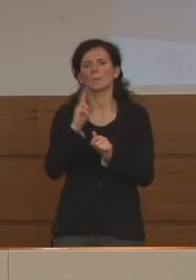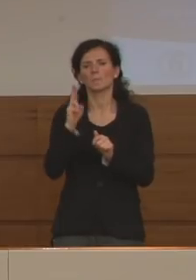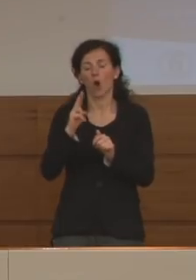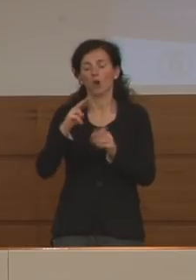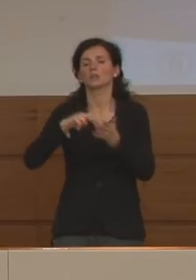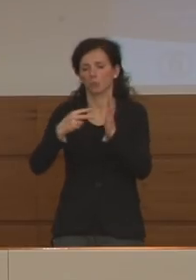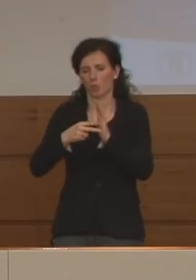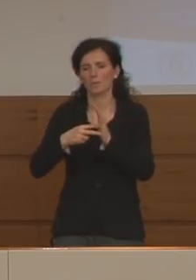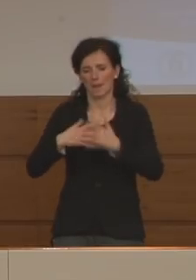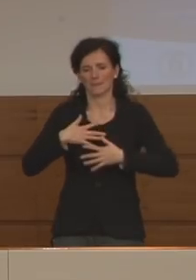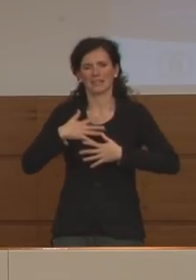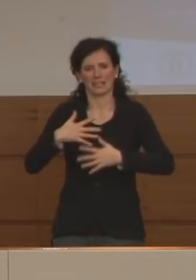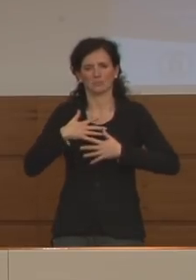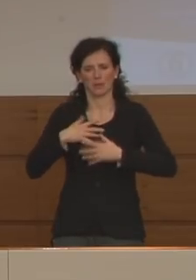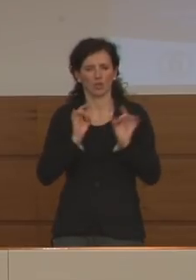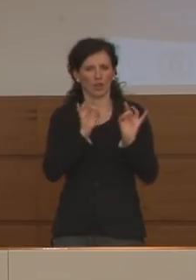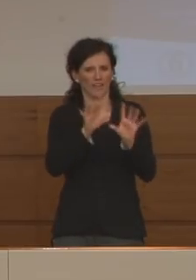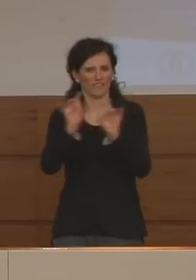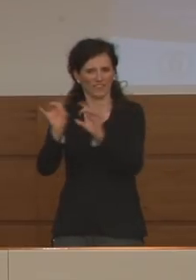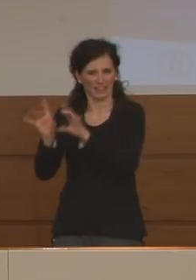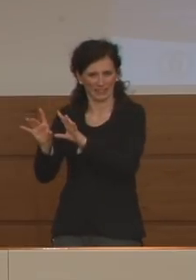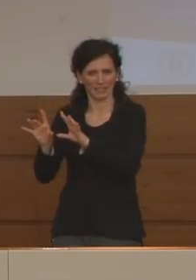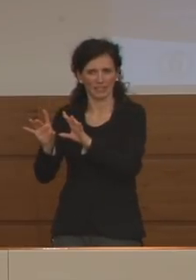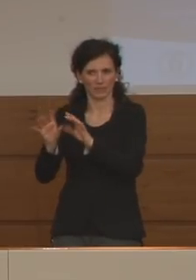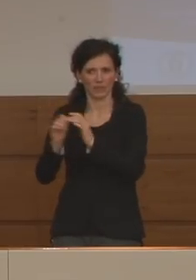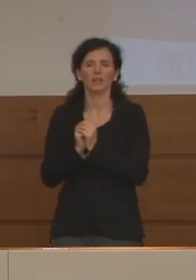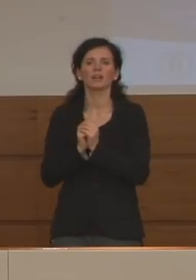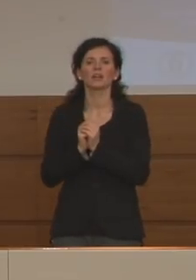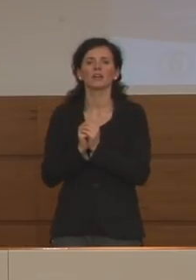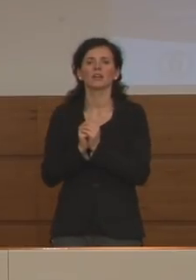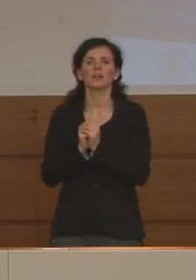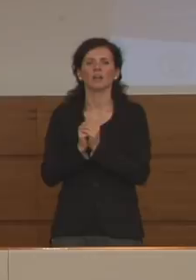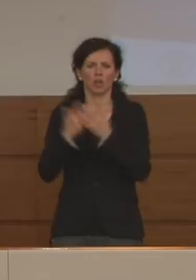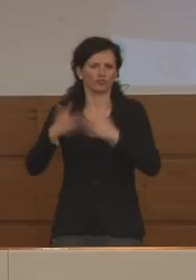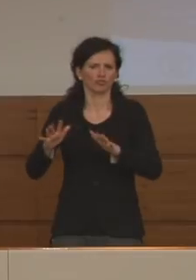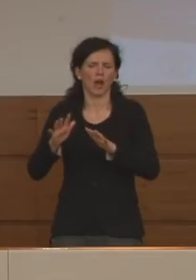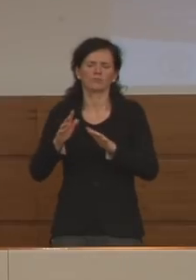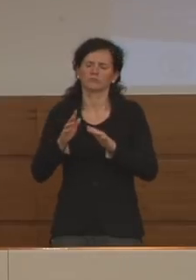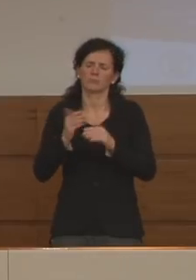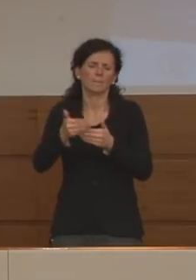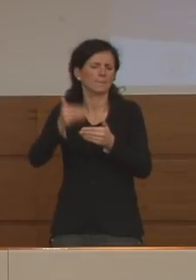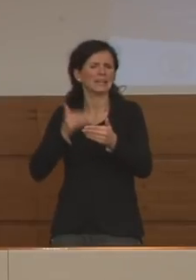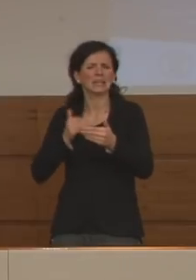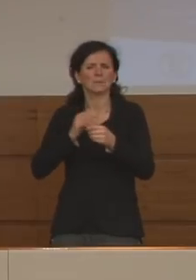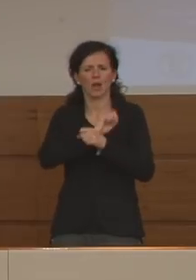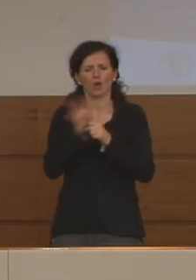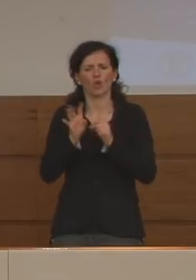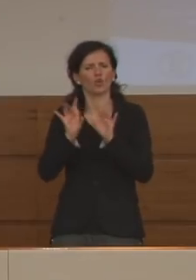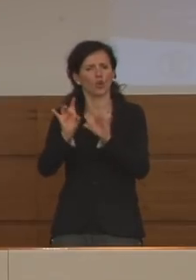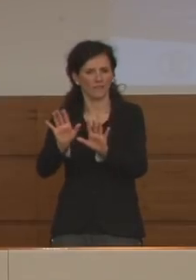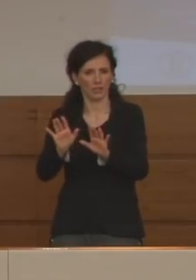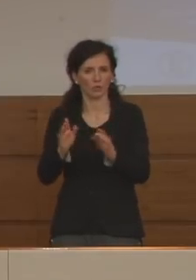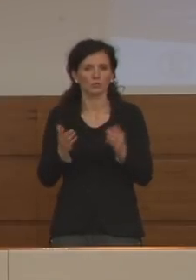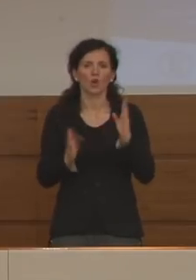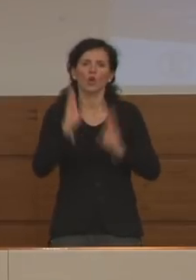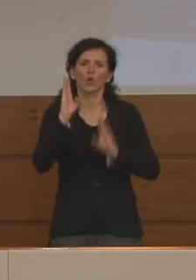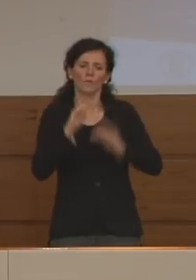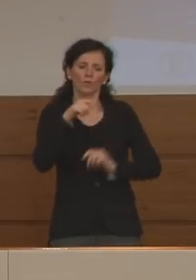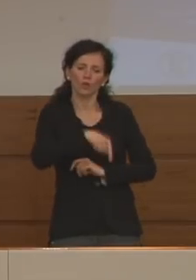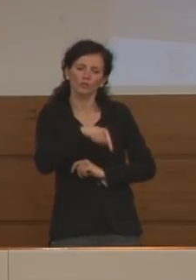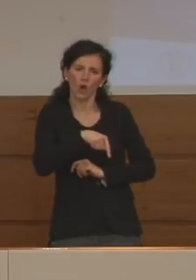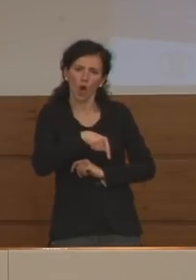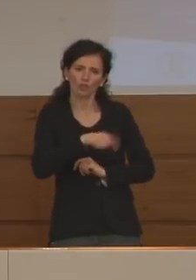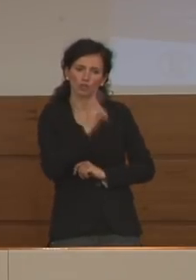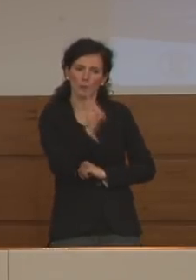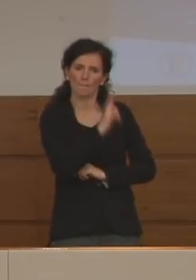come dire non è oziosa i morti che si stanno registrando in questi giorni diciamo sono al netto sono al